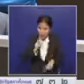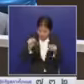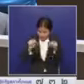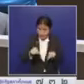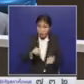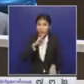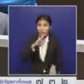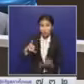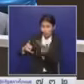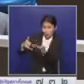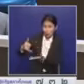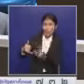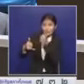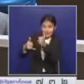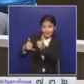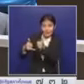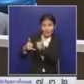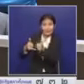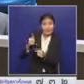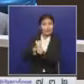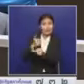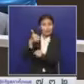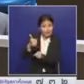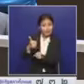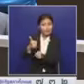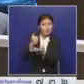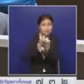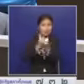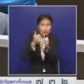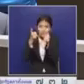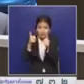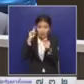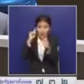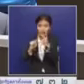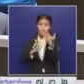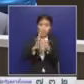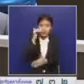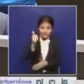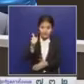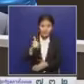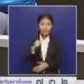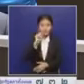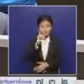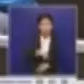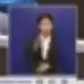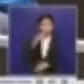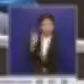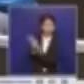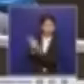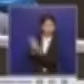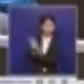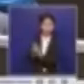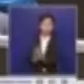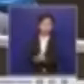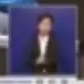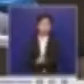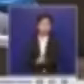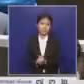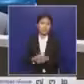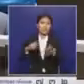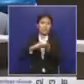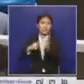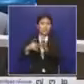ต้องคำชมเล็กๆน้อยๆผมคิดว่าน่าจะมีให้กับคนทำงาน